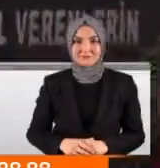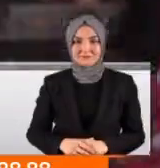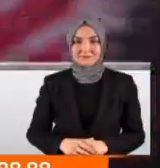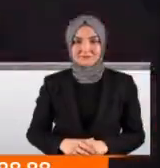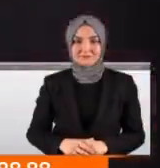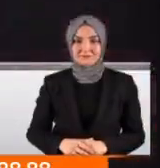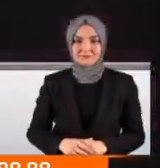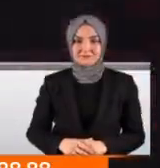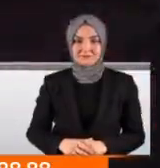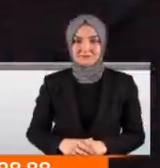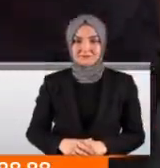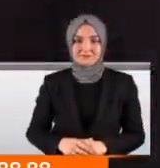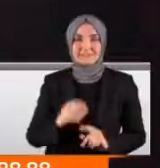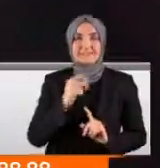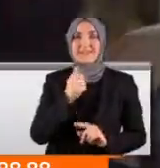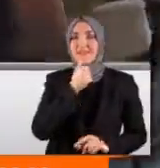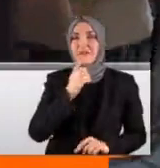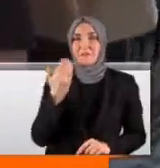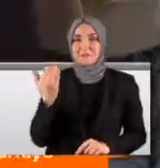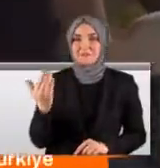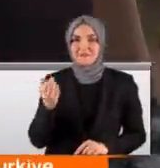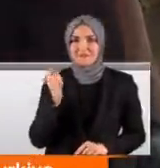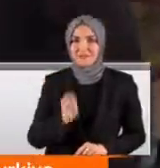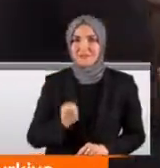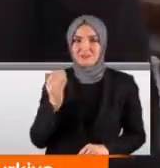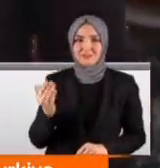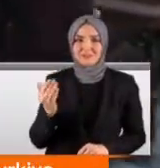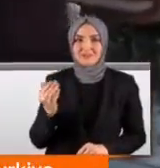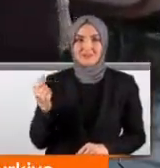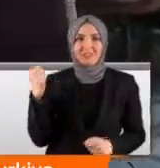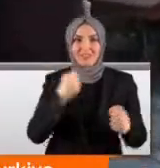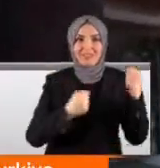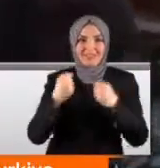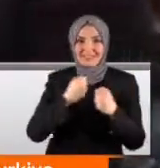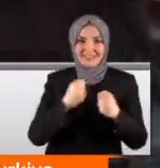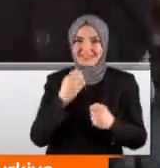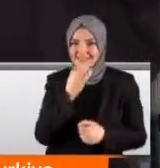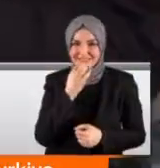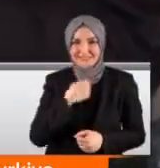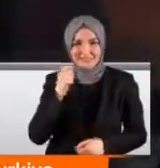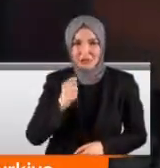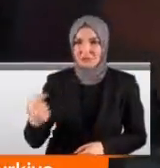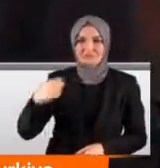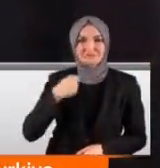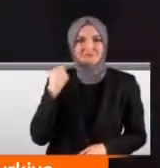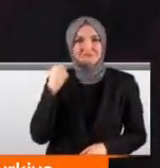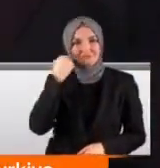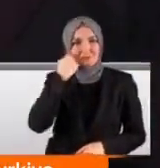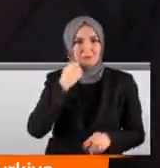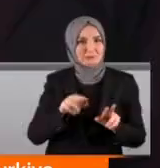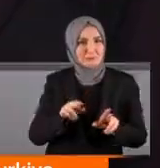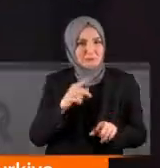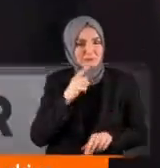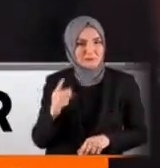Şimdi İhsan abi gerçekten dayak yedim dedim ama şimdi biz gerçekten dayak yiyeceğiz kendisinden. Bir de